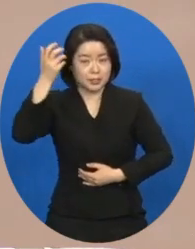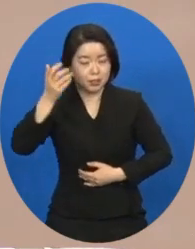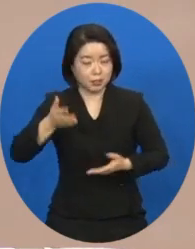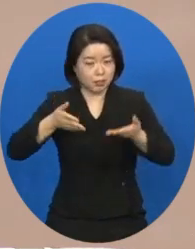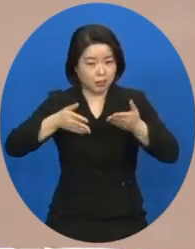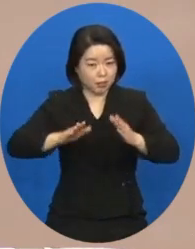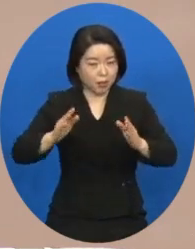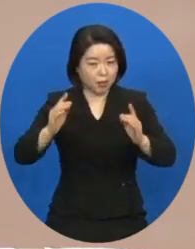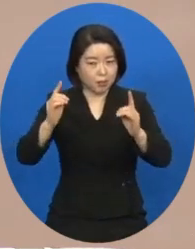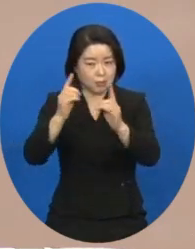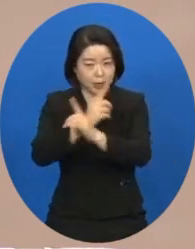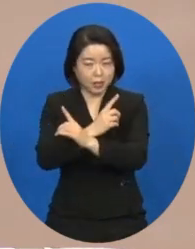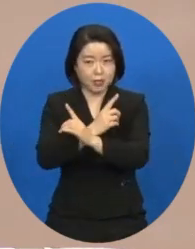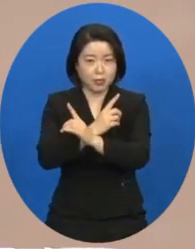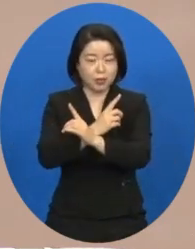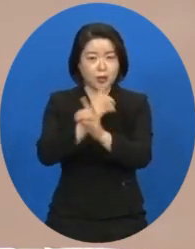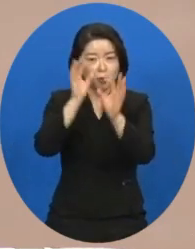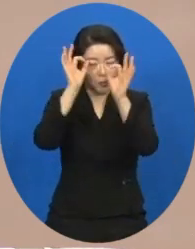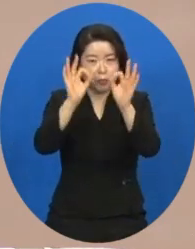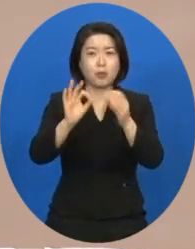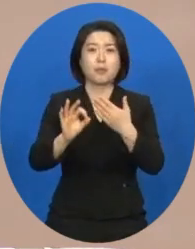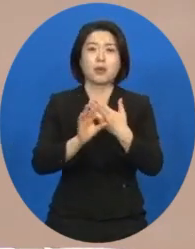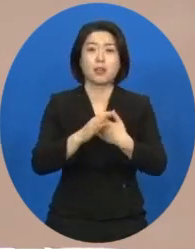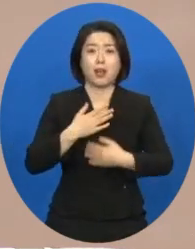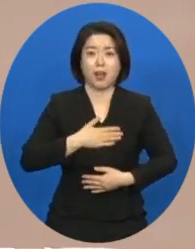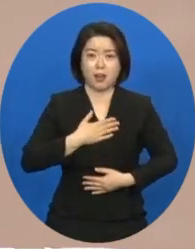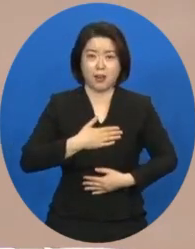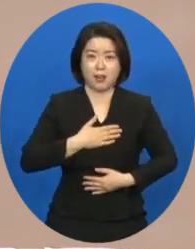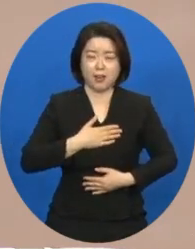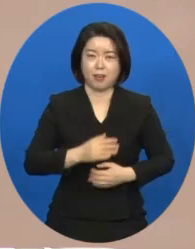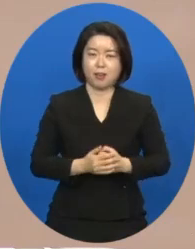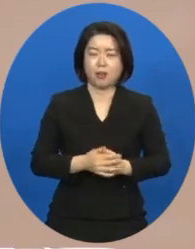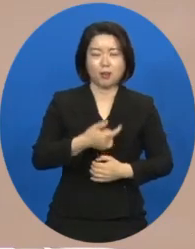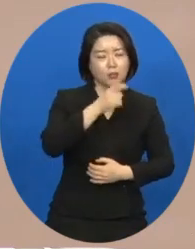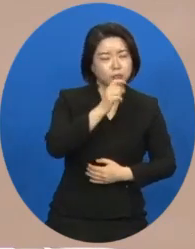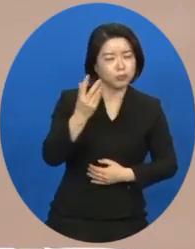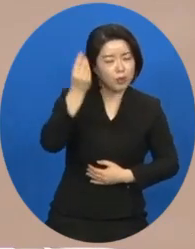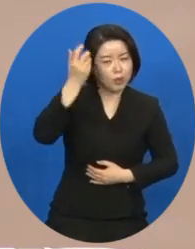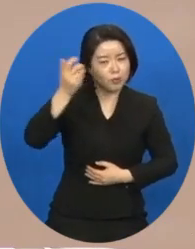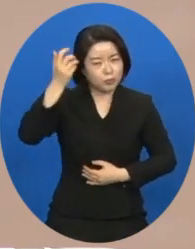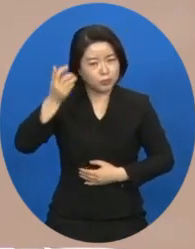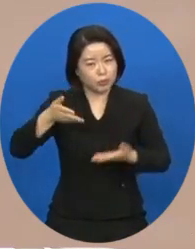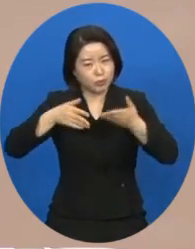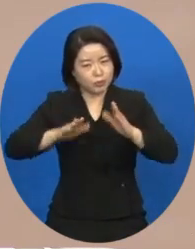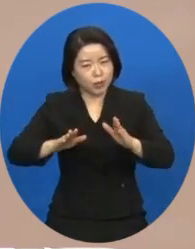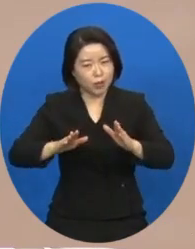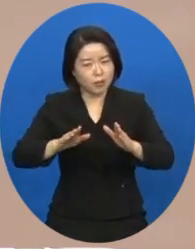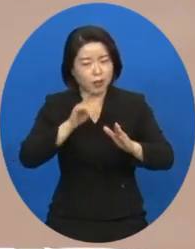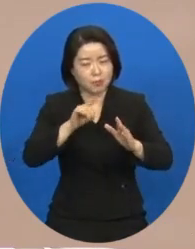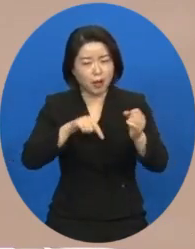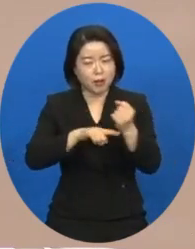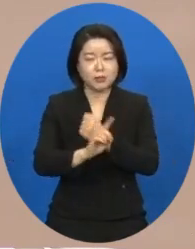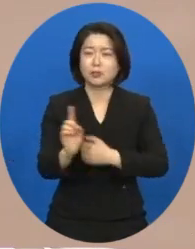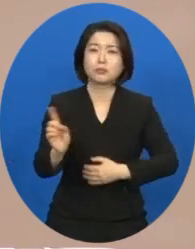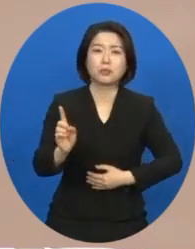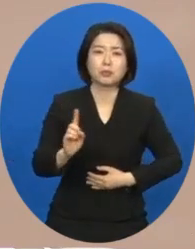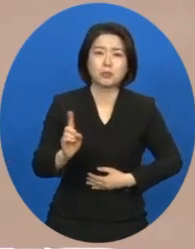났는지를 보아야 알 수 있다는 거예요. 도대체 물과 성령으로 난 것은 어떻게 된 걸